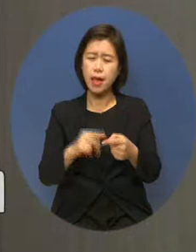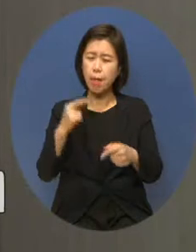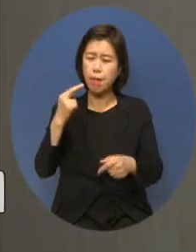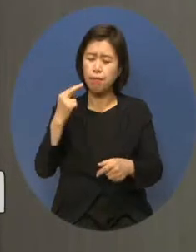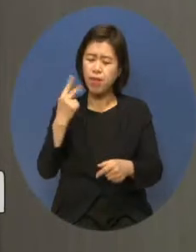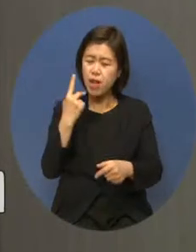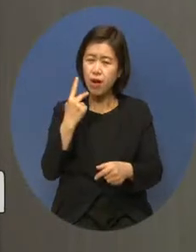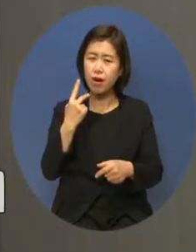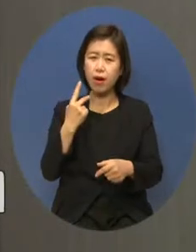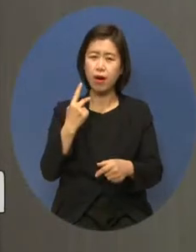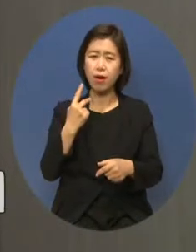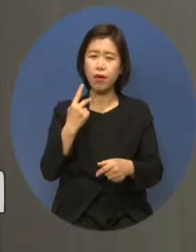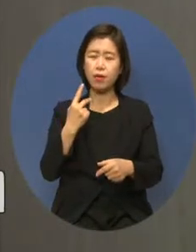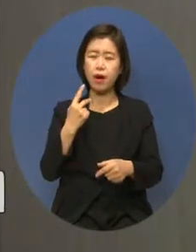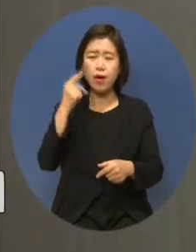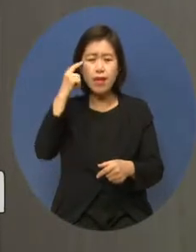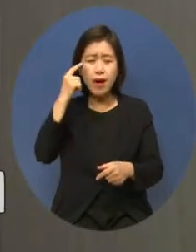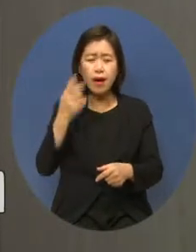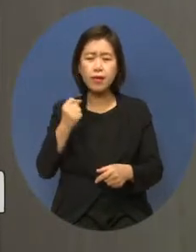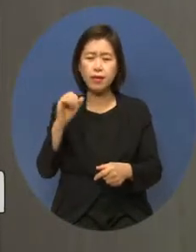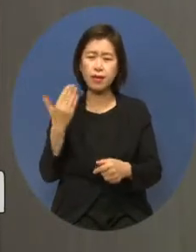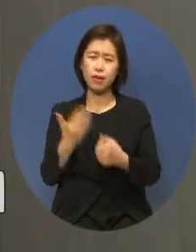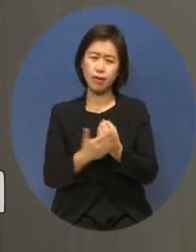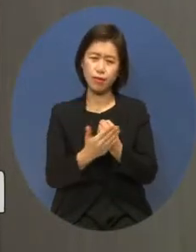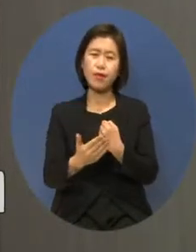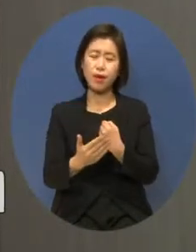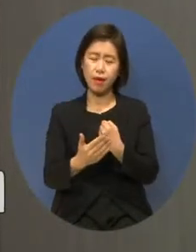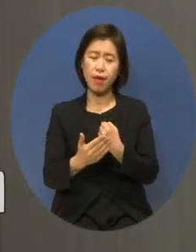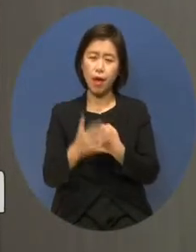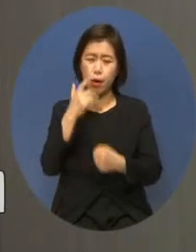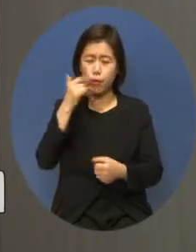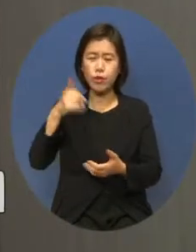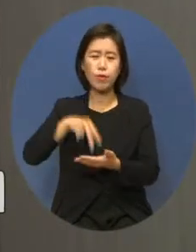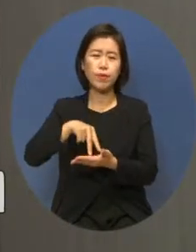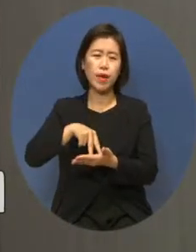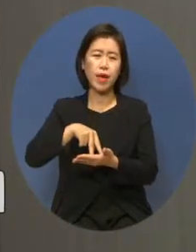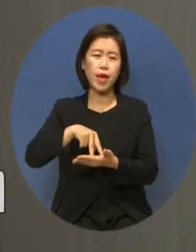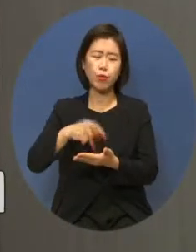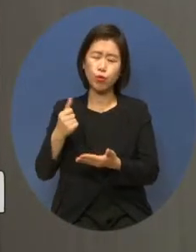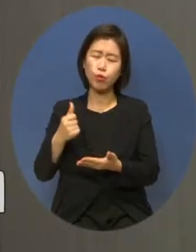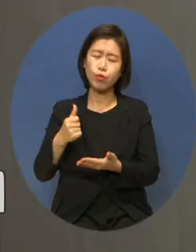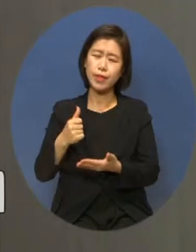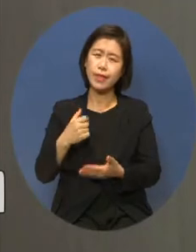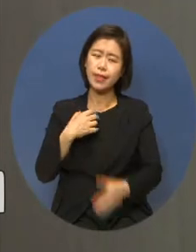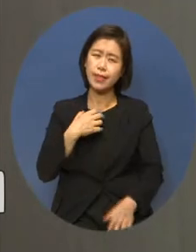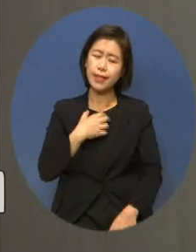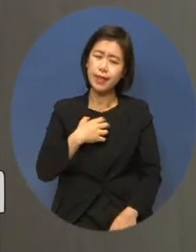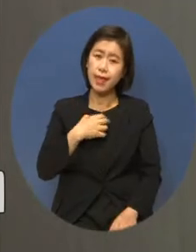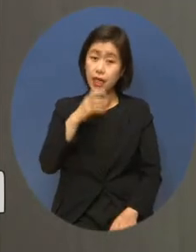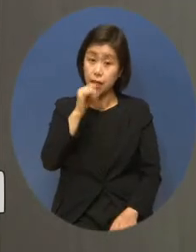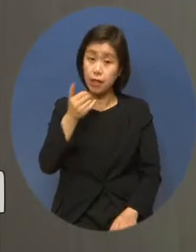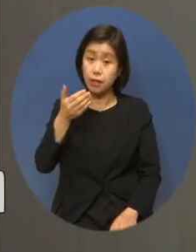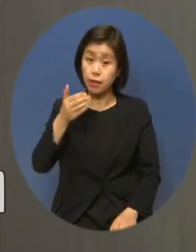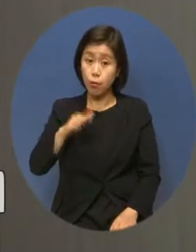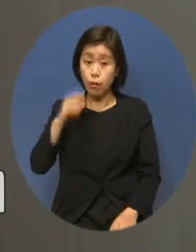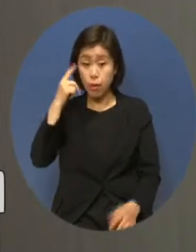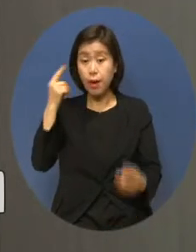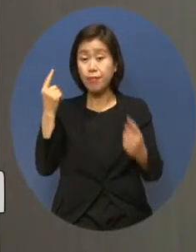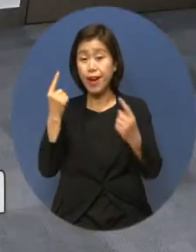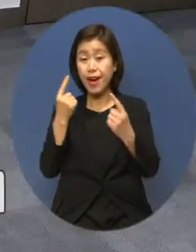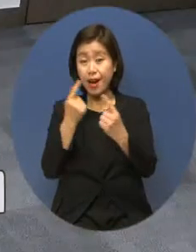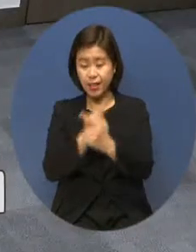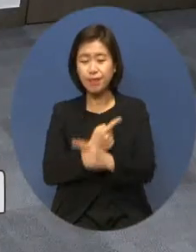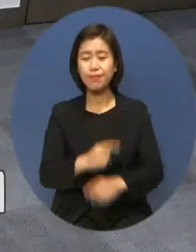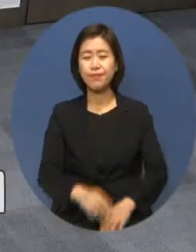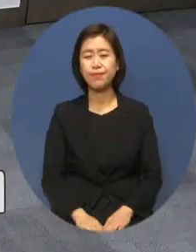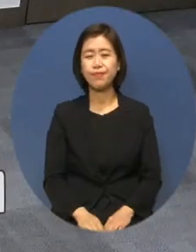동생이 즐겁게 사는 걸 보여드리는 게 이제 가장 큰 이 납득의 변화의 기제였다고 생각해요. 그러니까요. 또